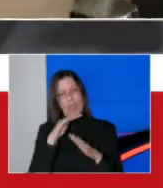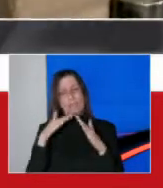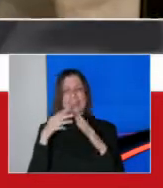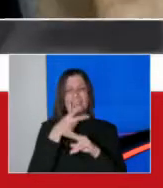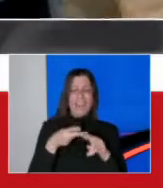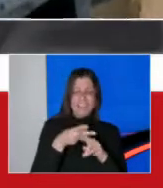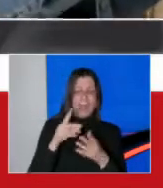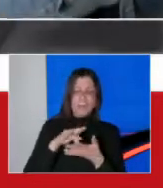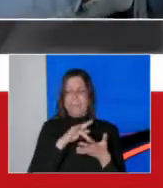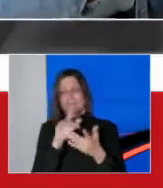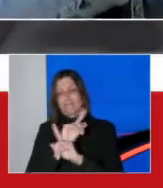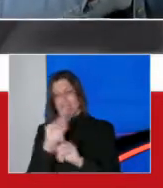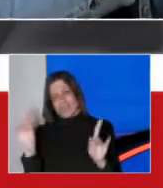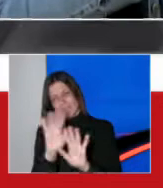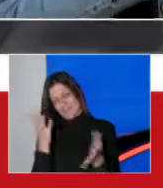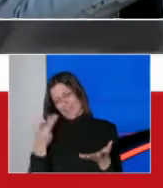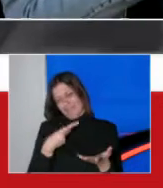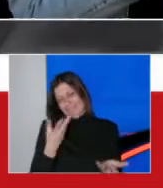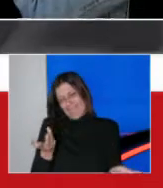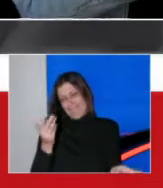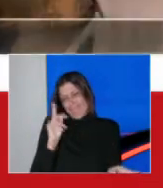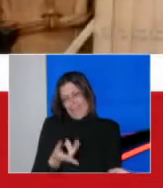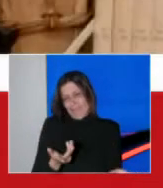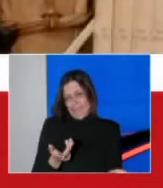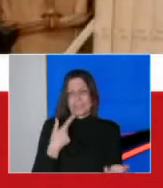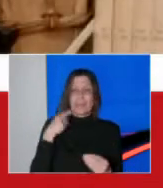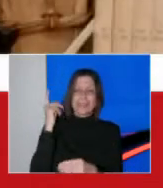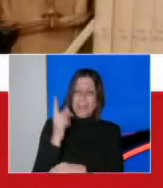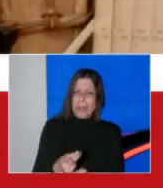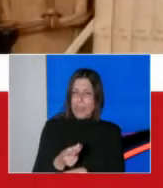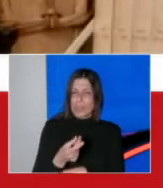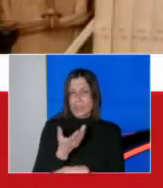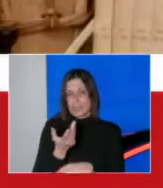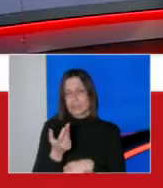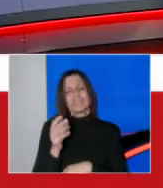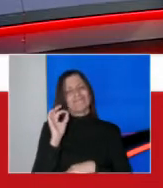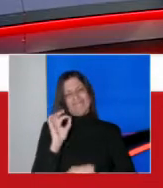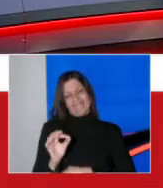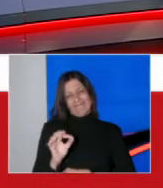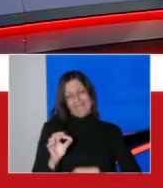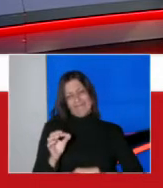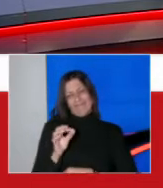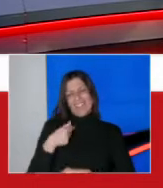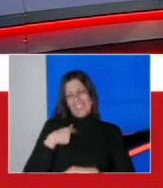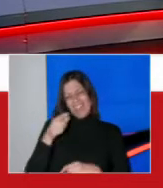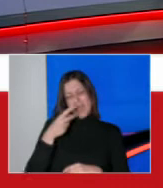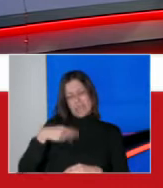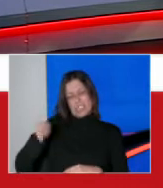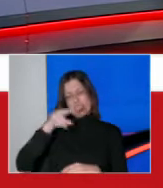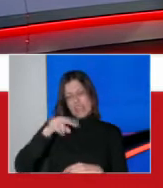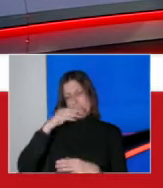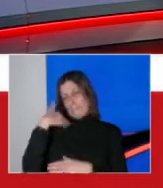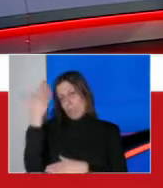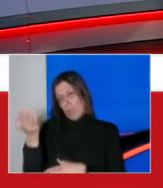או במקומות אחרים, שמע, בינינו יובל גם אתה וגם אני מלון. כן. בדיוק. אני ואתה מסתובבים קצת